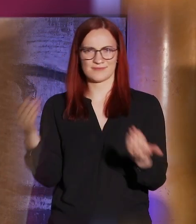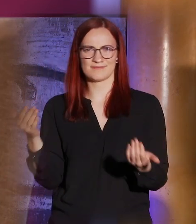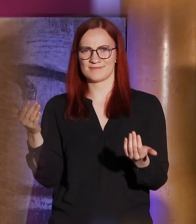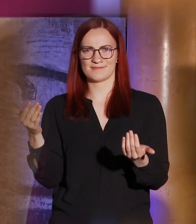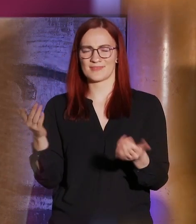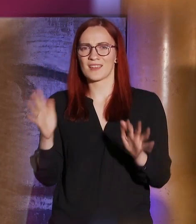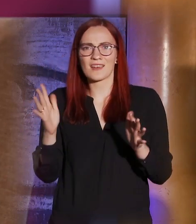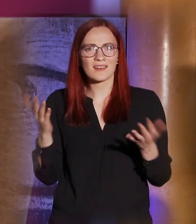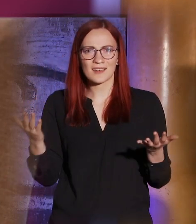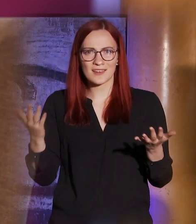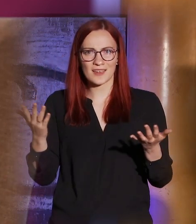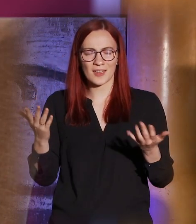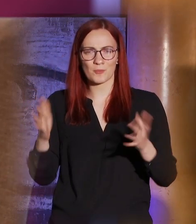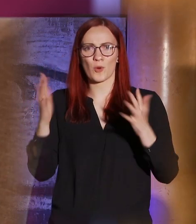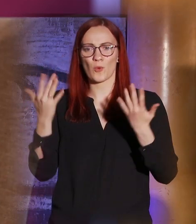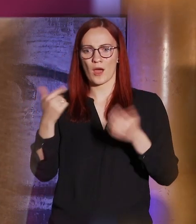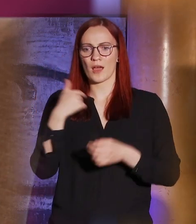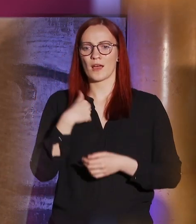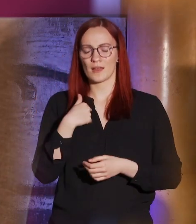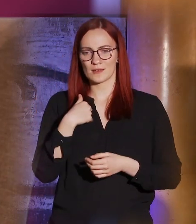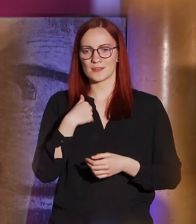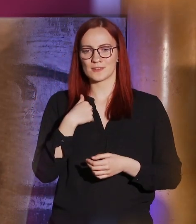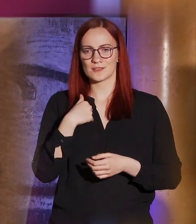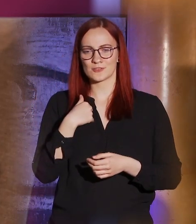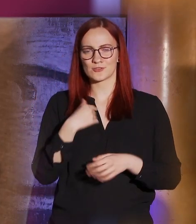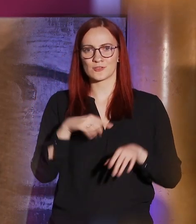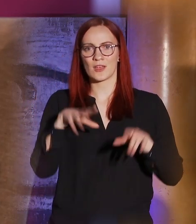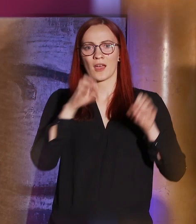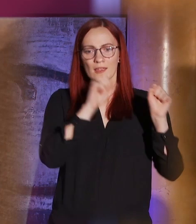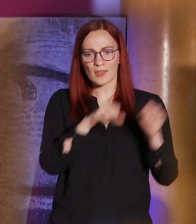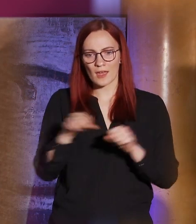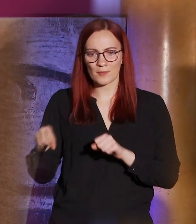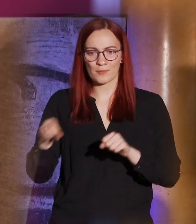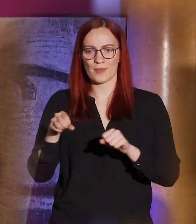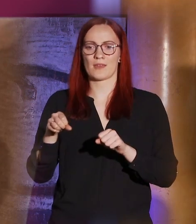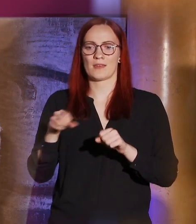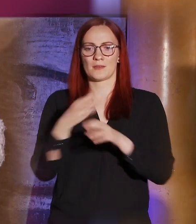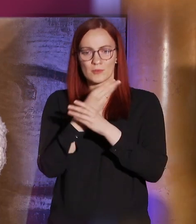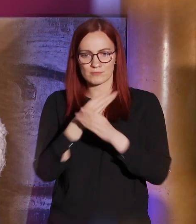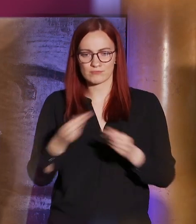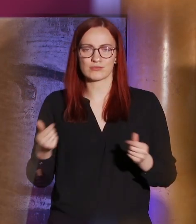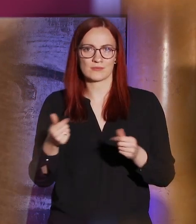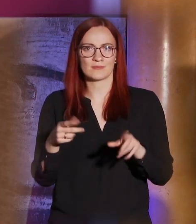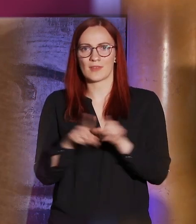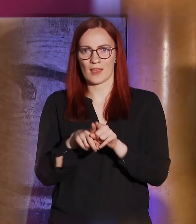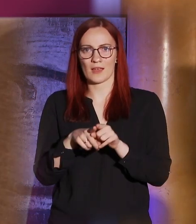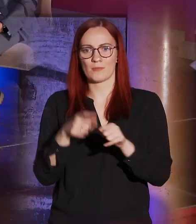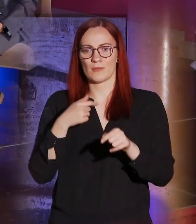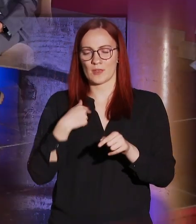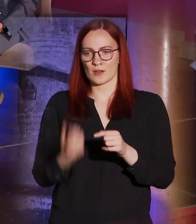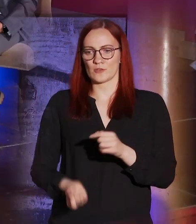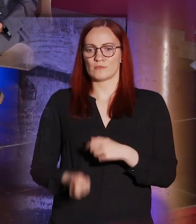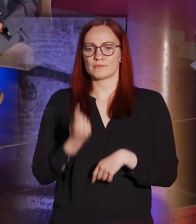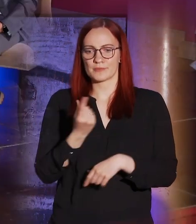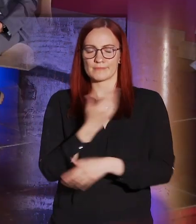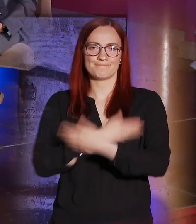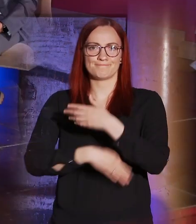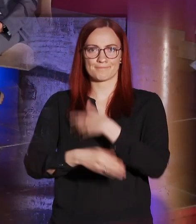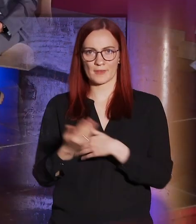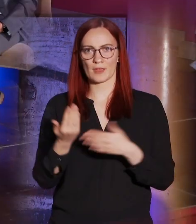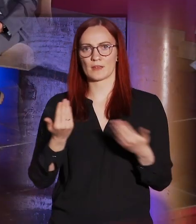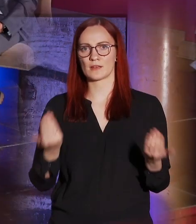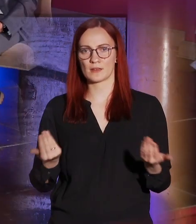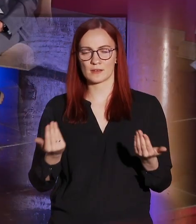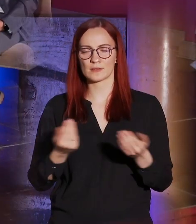nes kai tu prarandi savo gebėjimus, tarkim, tampi neįgalus, bent jau mano buvo atveju taip, nes tuo metu